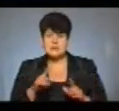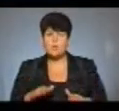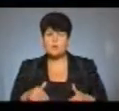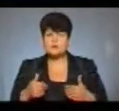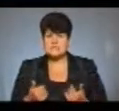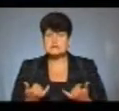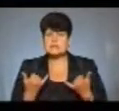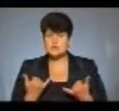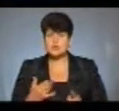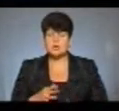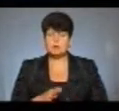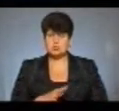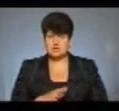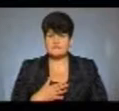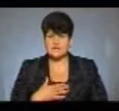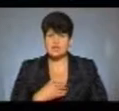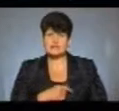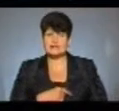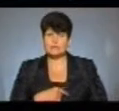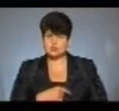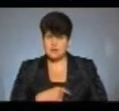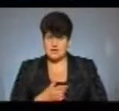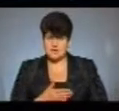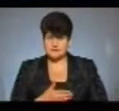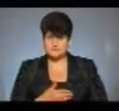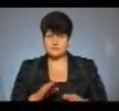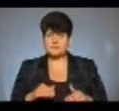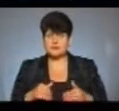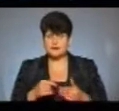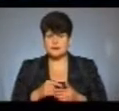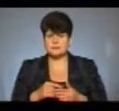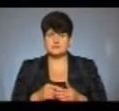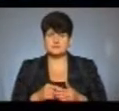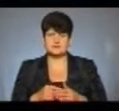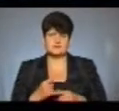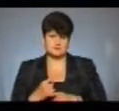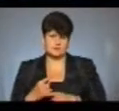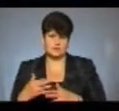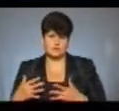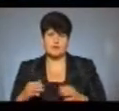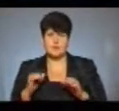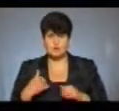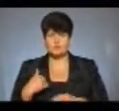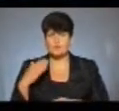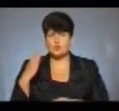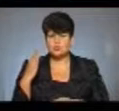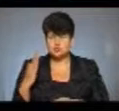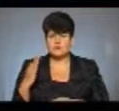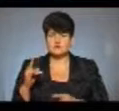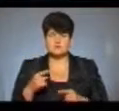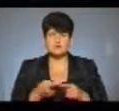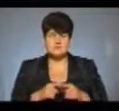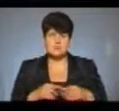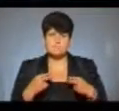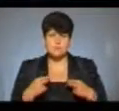які сьогодні були від наших депутатів, тобто поставити деякі запобіжники, тобто це можна було б голосувати, щоб це